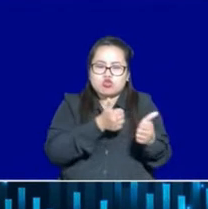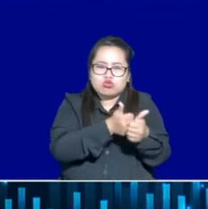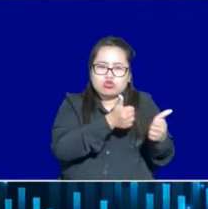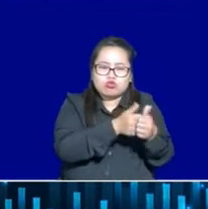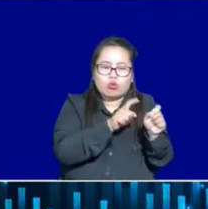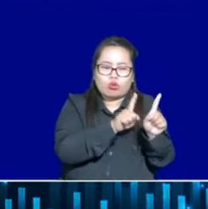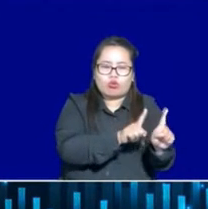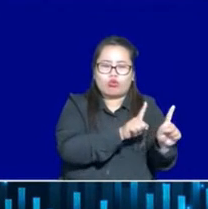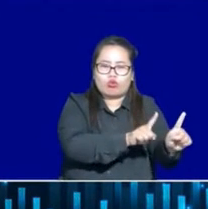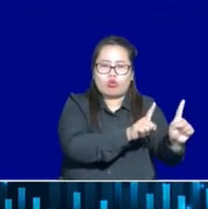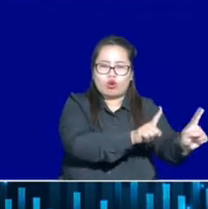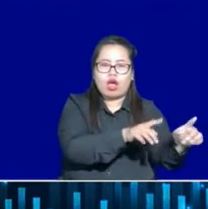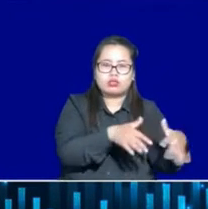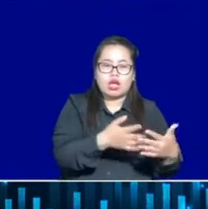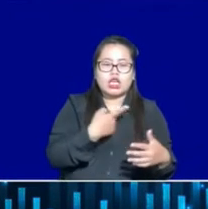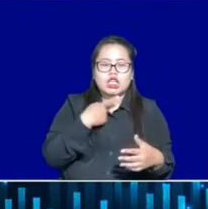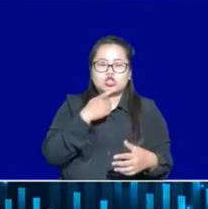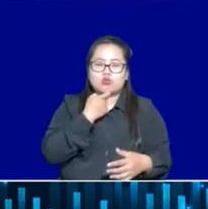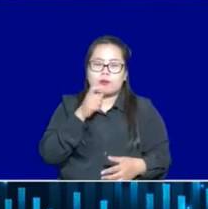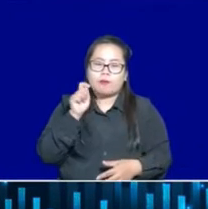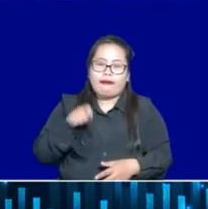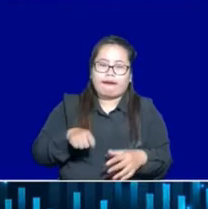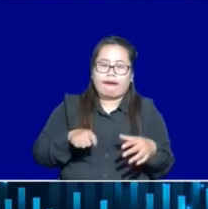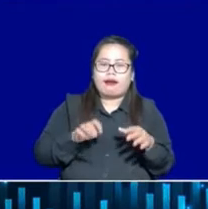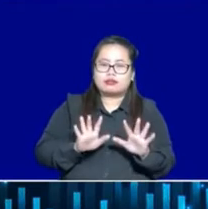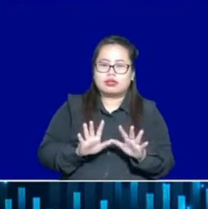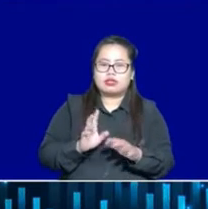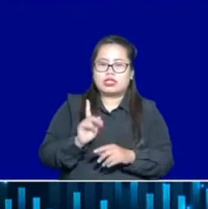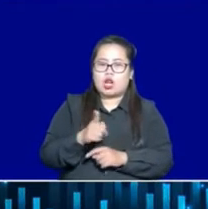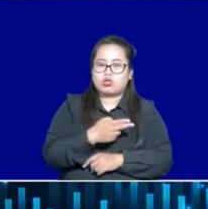kita menjadi pemakai, menjadi end user.